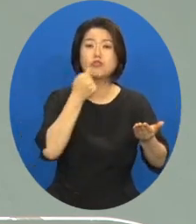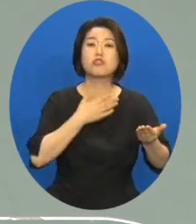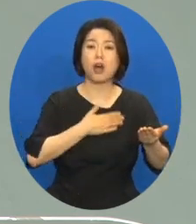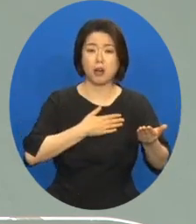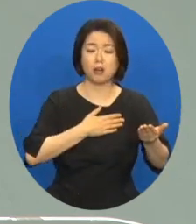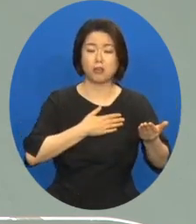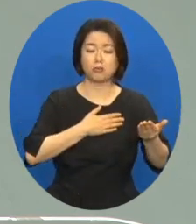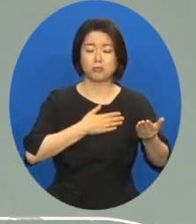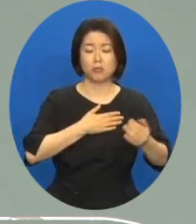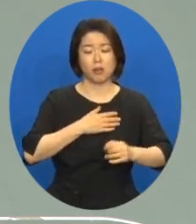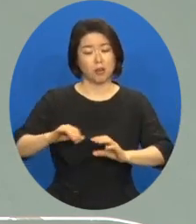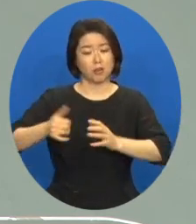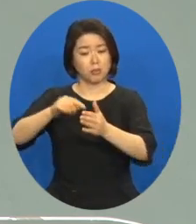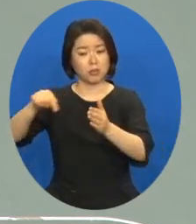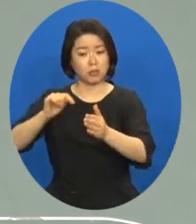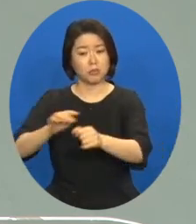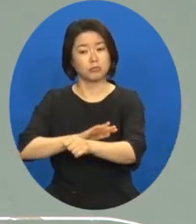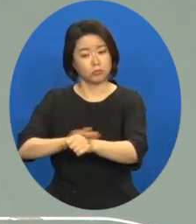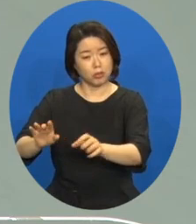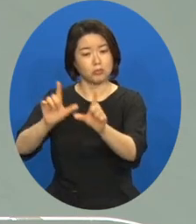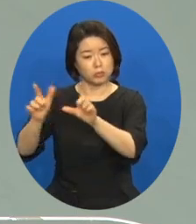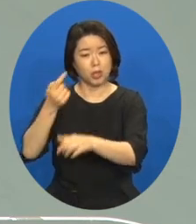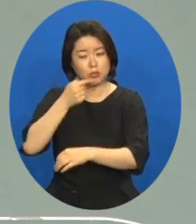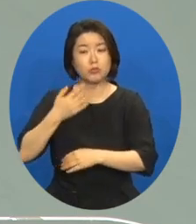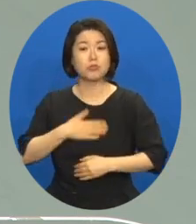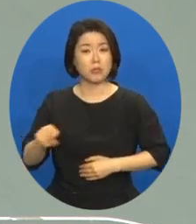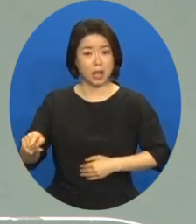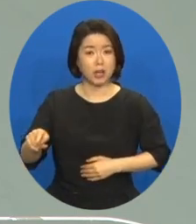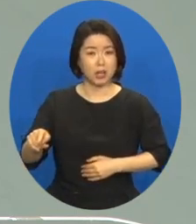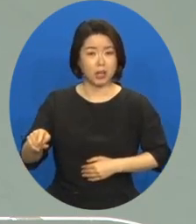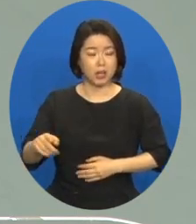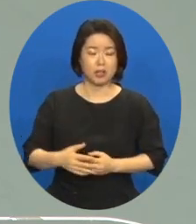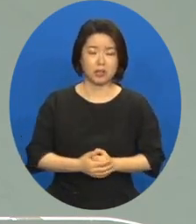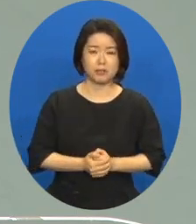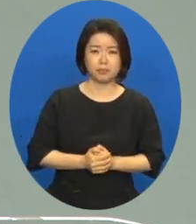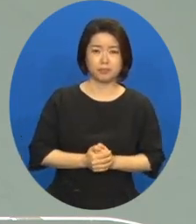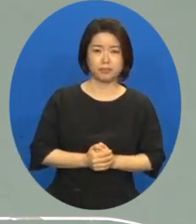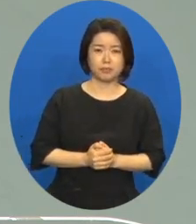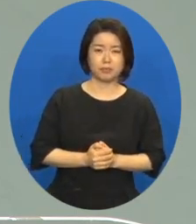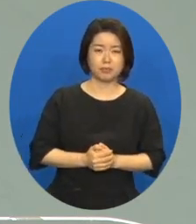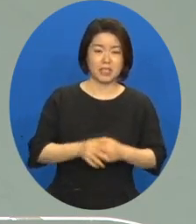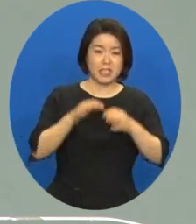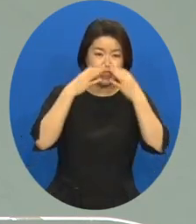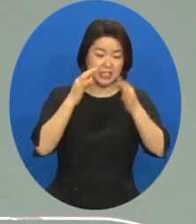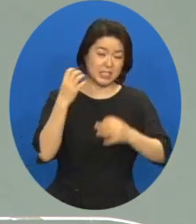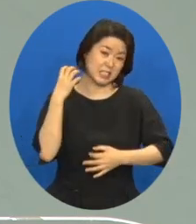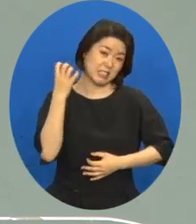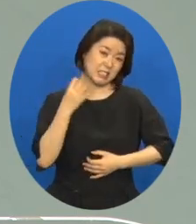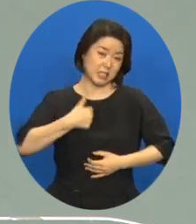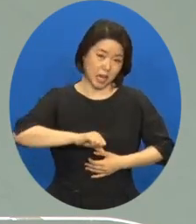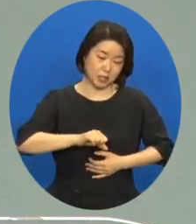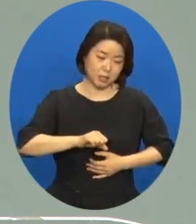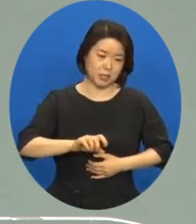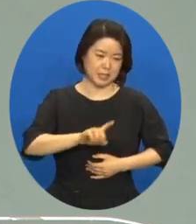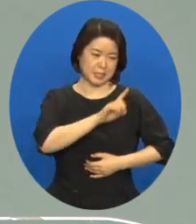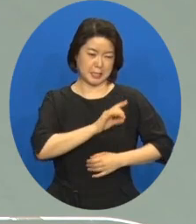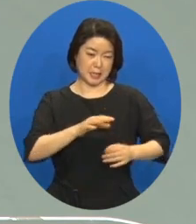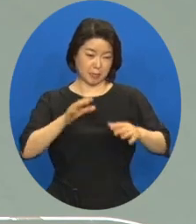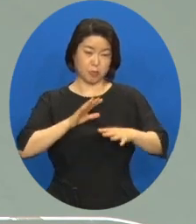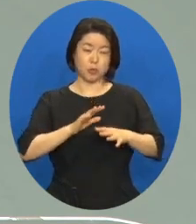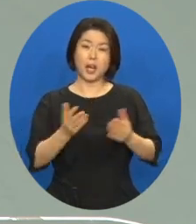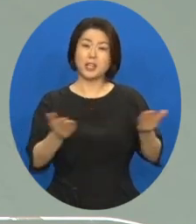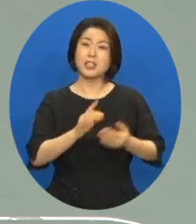괜찮게 잘 사는 줄 알아요. 김정은 정권이 가장 무서워하는 게 뭔지 아십니까? 북한